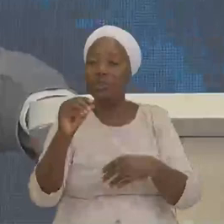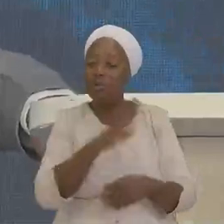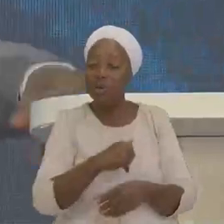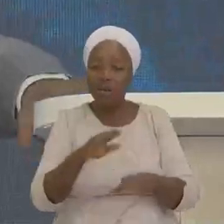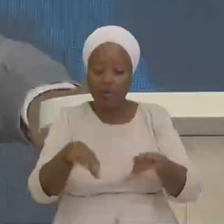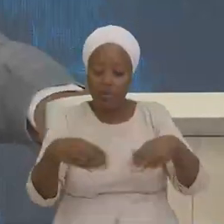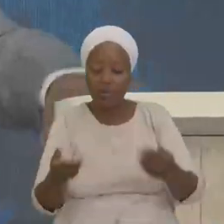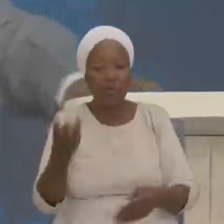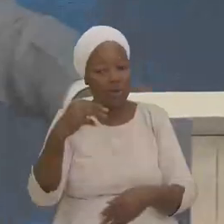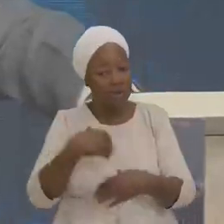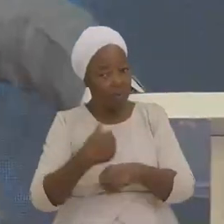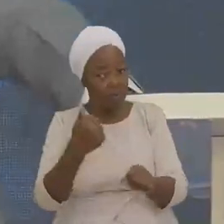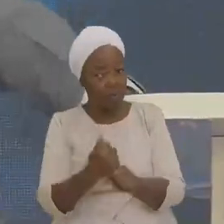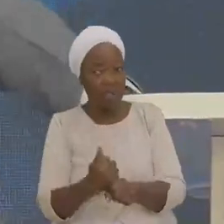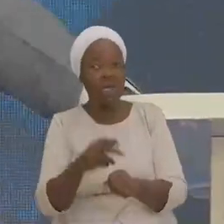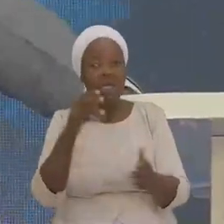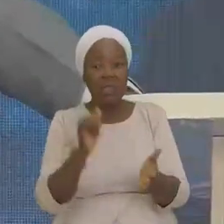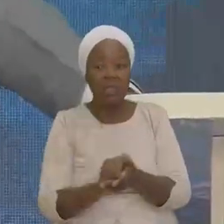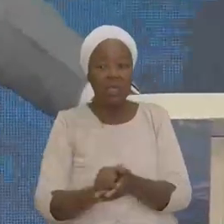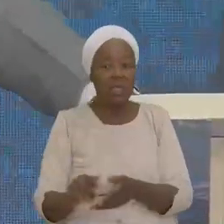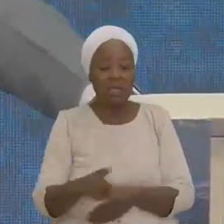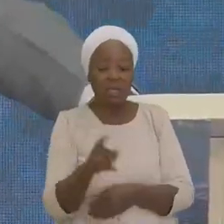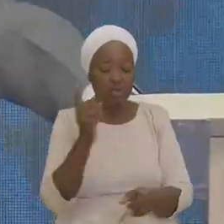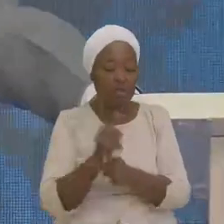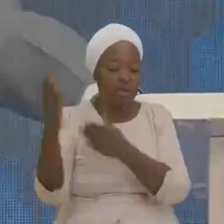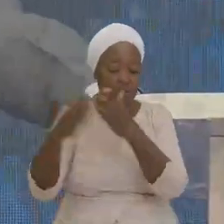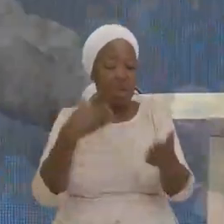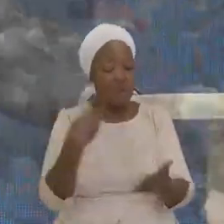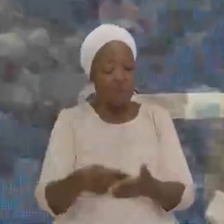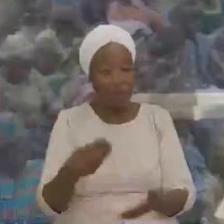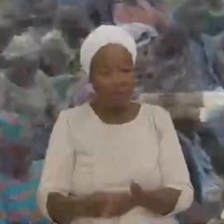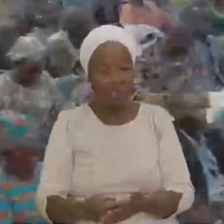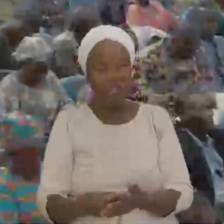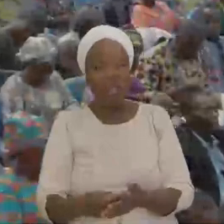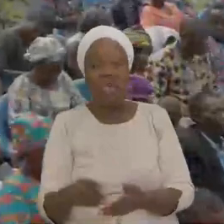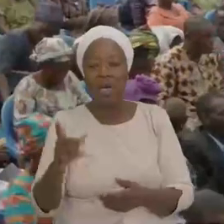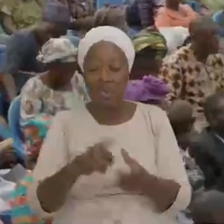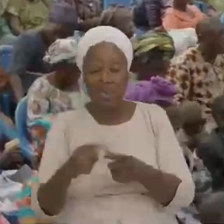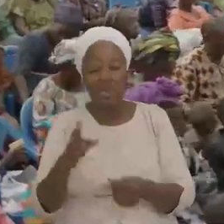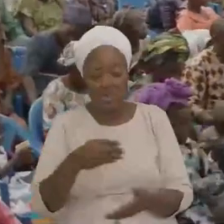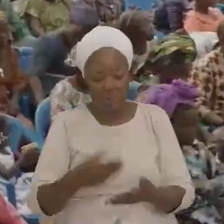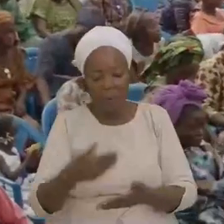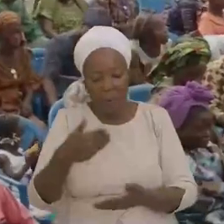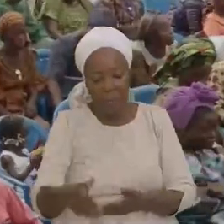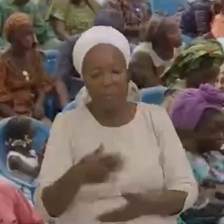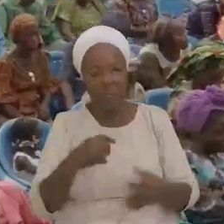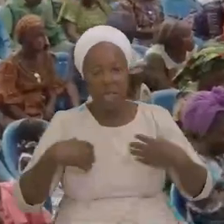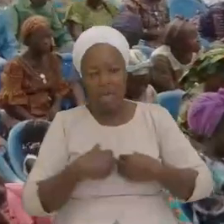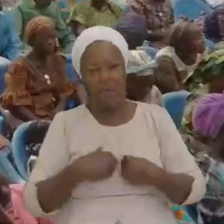des animaux de loin. Alors, les provisions étaient faites pour qu'ils puissent sortir leur argent.